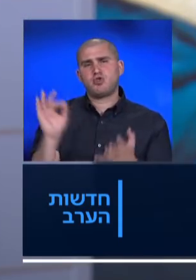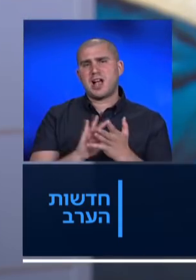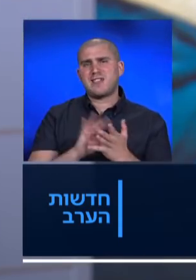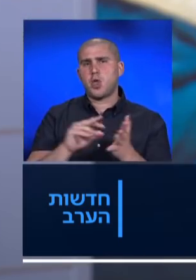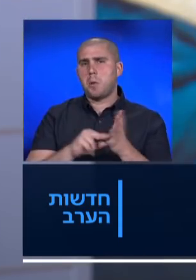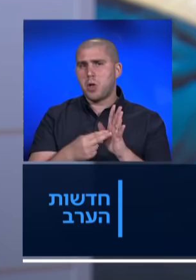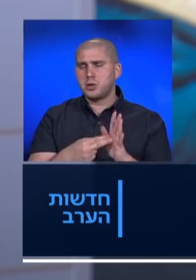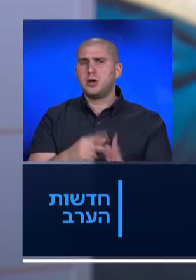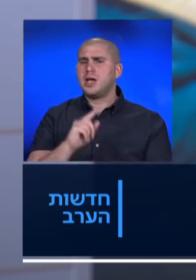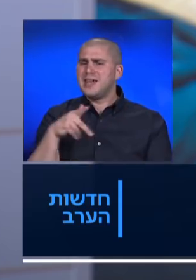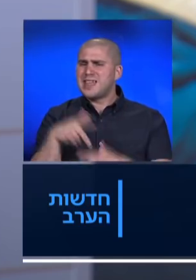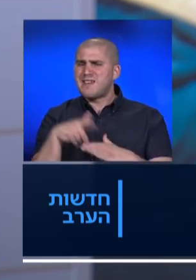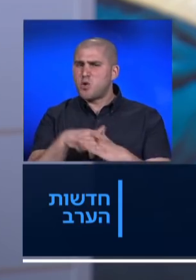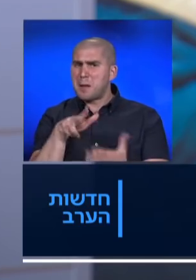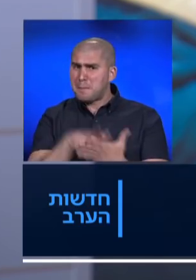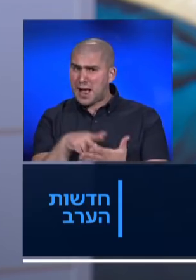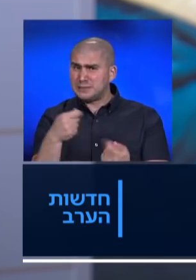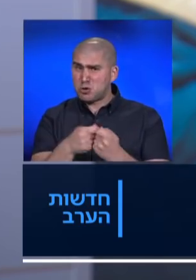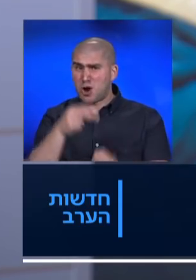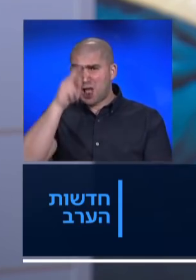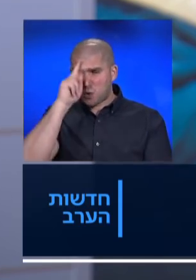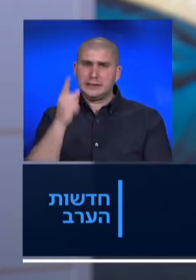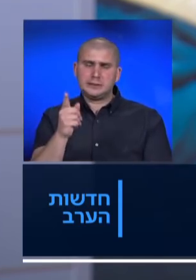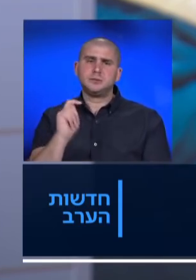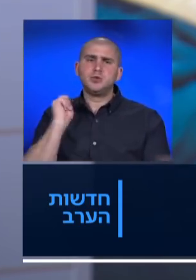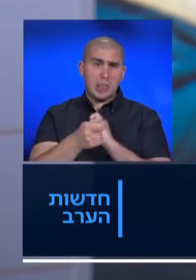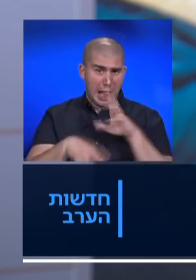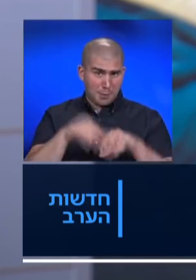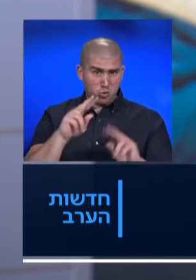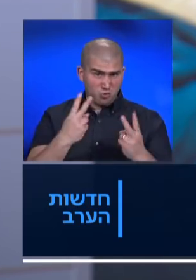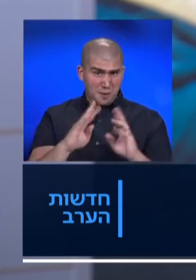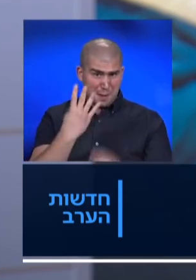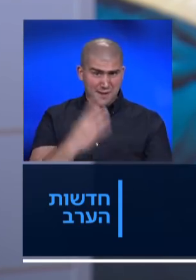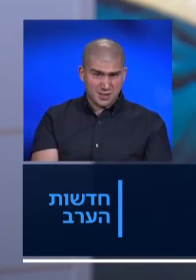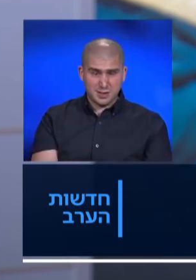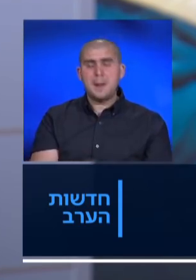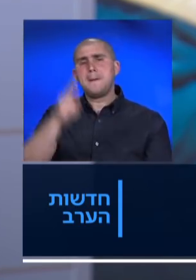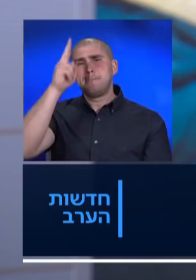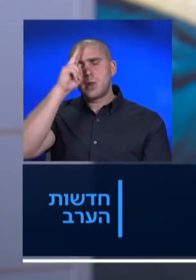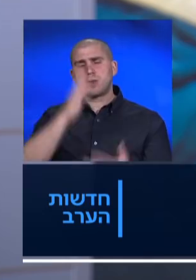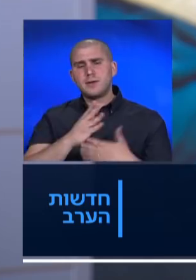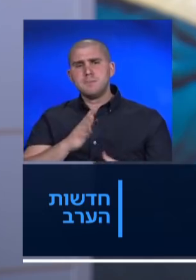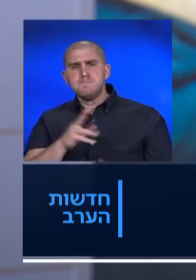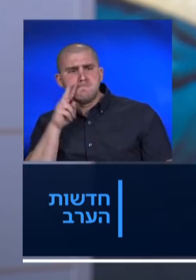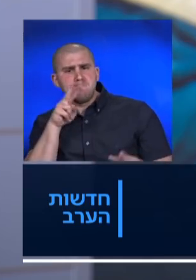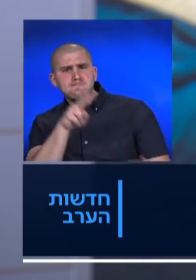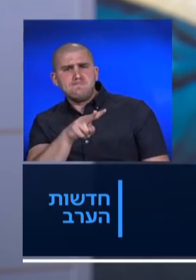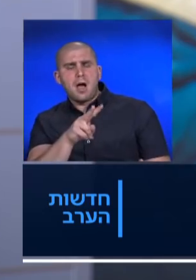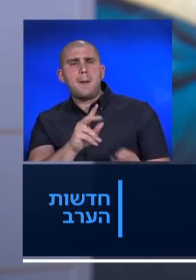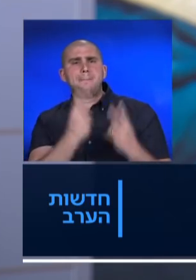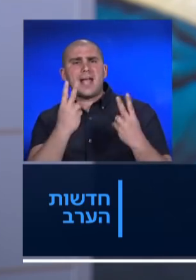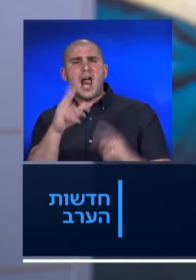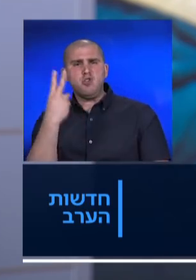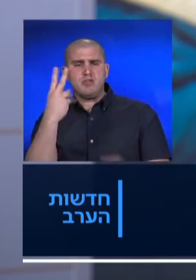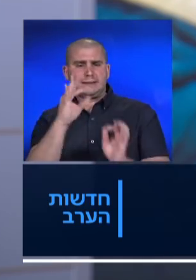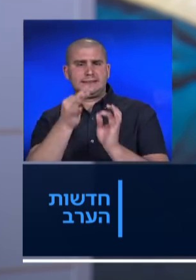התערבות של בג"ץ מבחינת הליכוד שבה בחירות בפעם רביעית? אז כן, מיכאל, בליכוד עוצרים את נשמתם ומסתכלים בעיקר על שני סעיפים